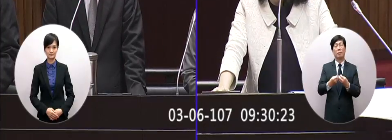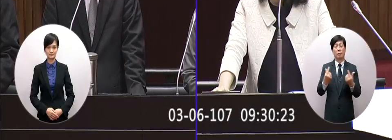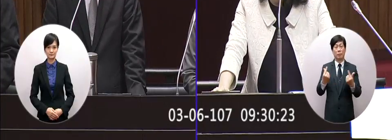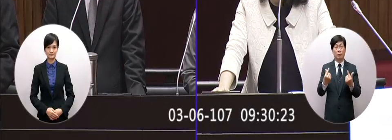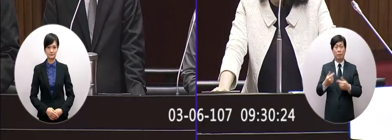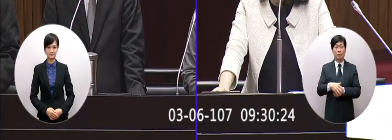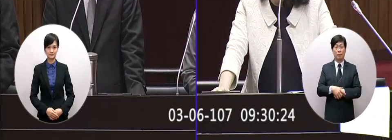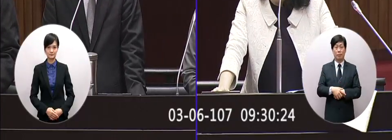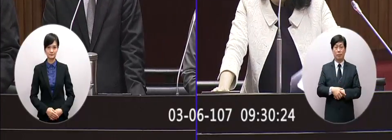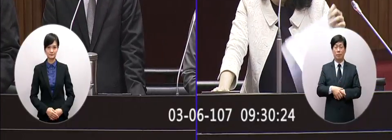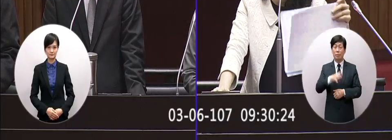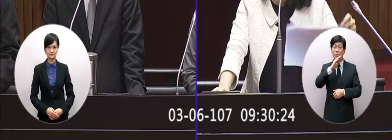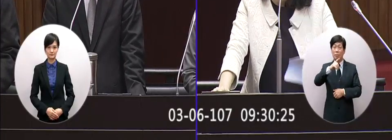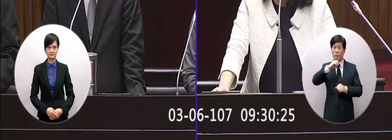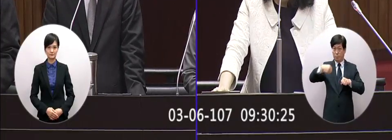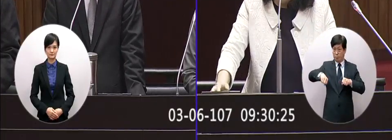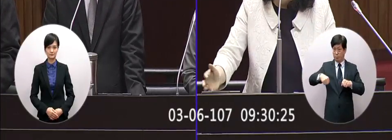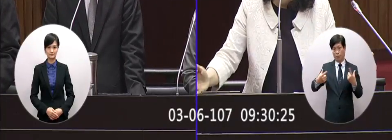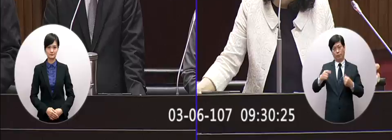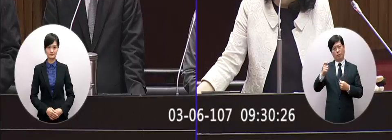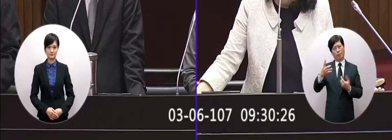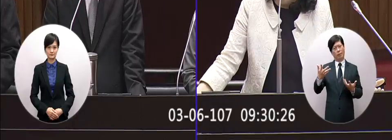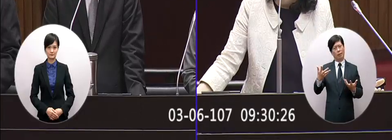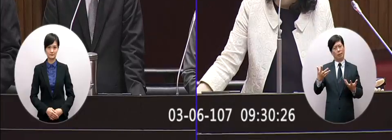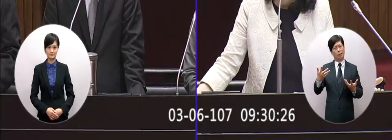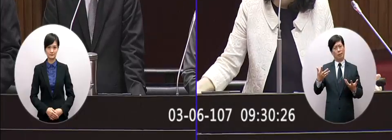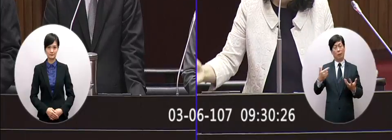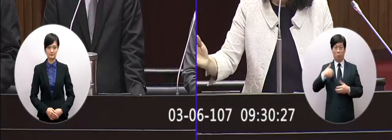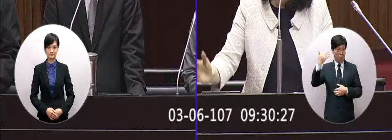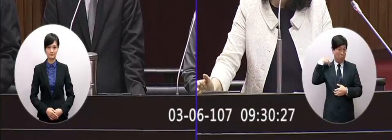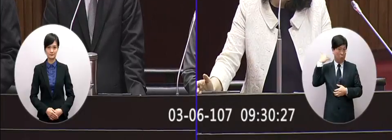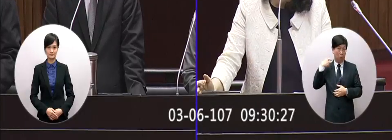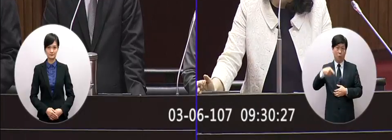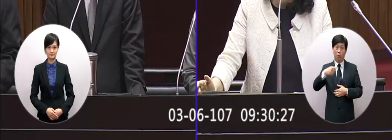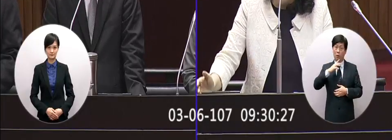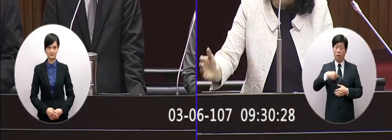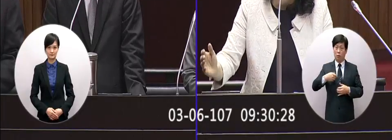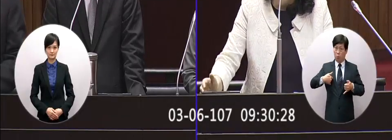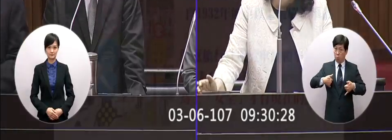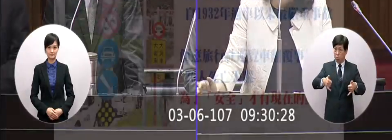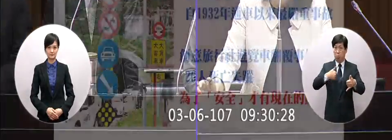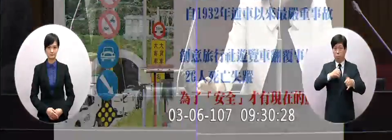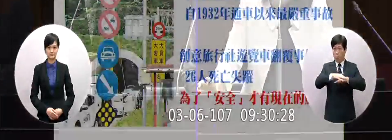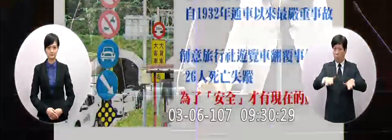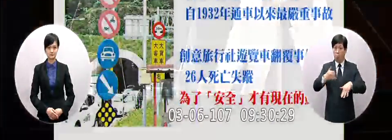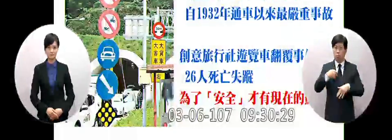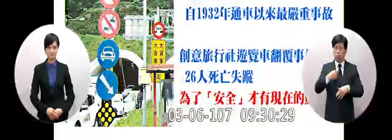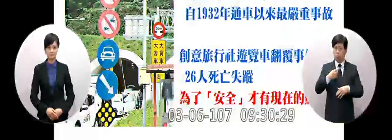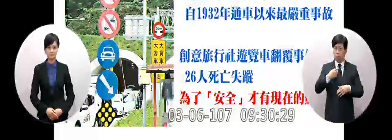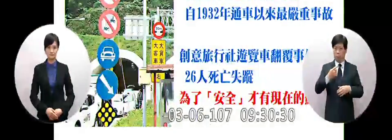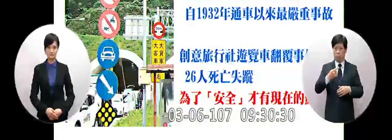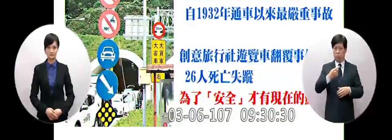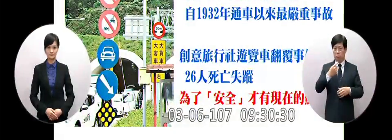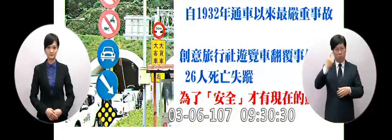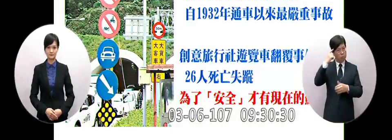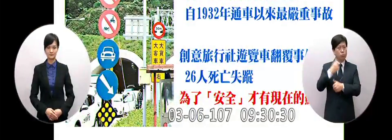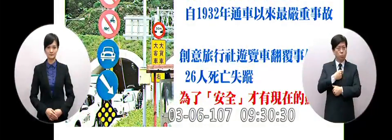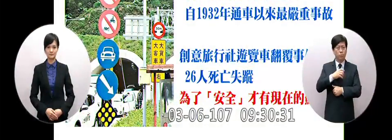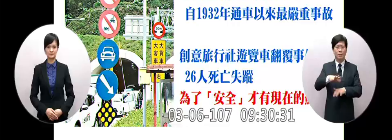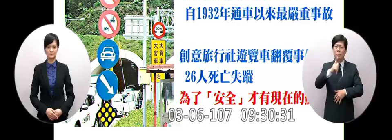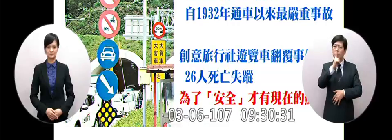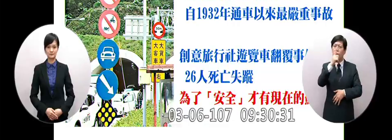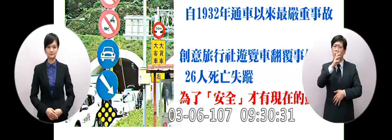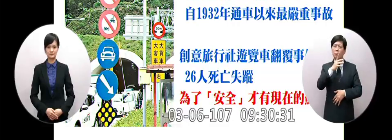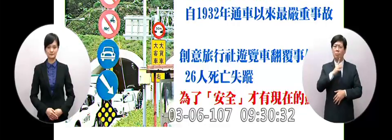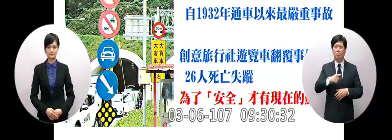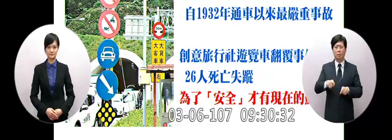尤其是我们的这个机车的部分，他们觉得说 我以前 这一条路是安全为考量，那现在只有小客